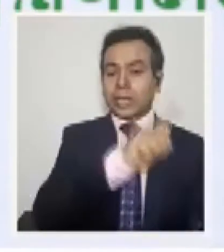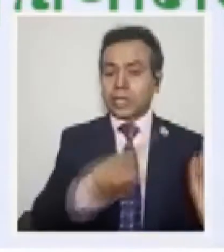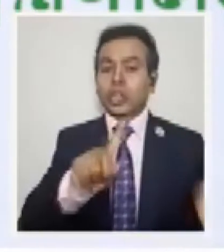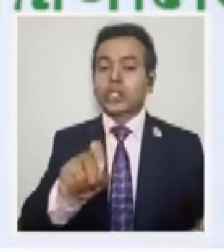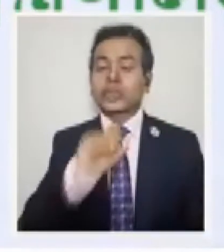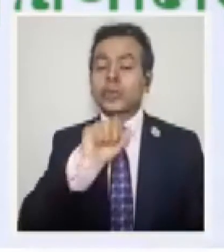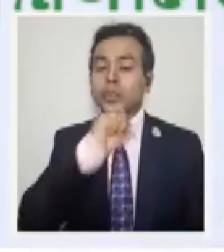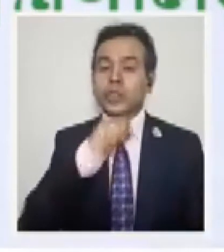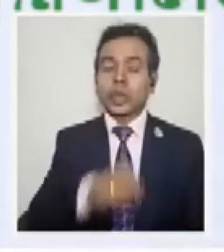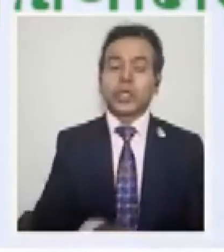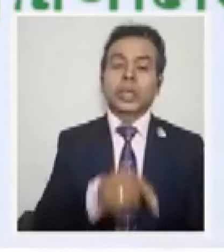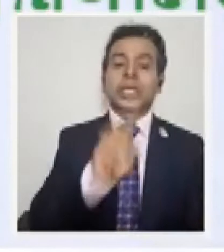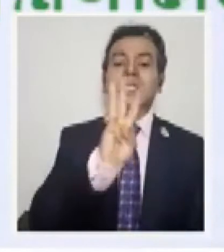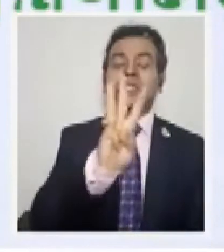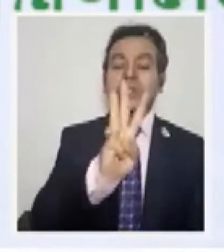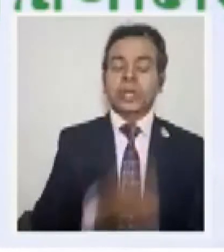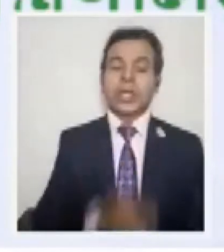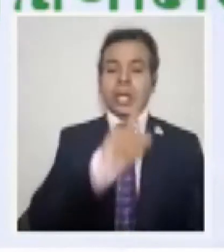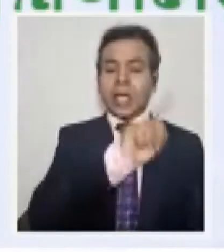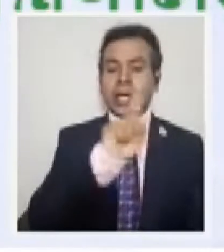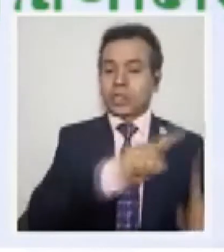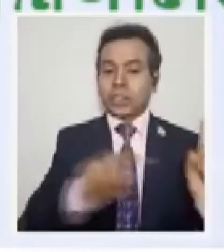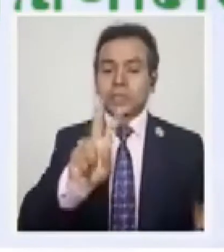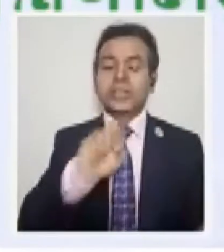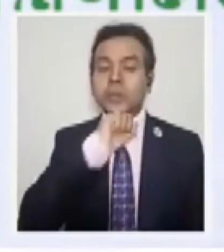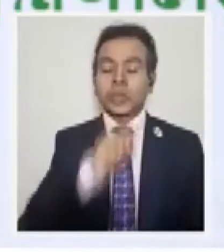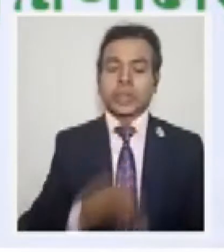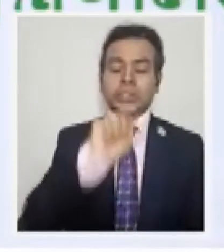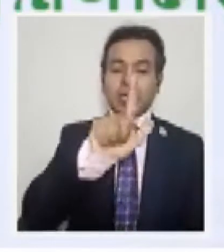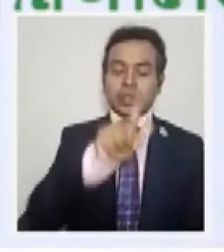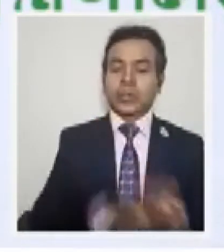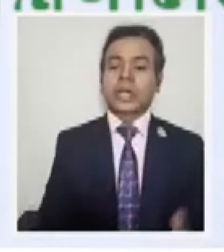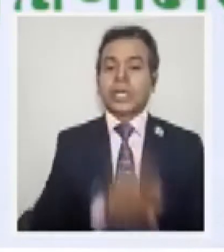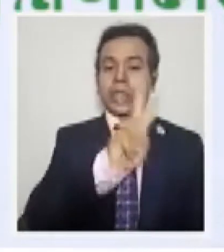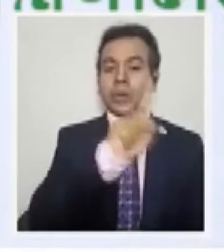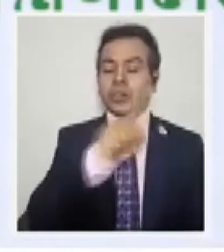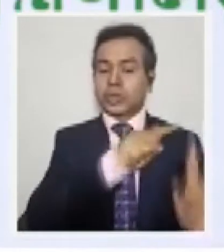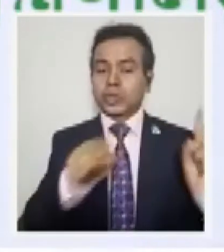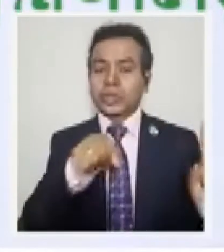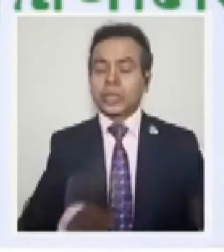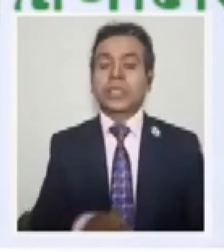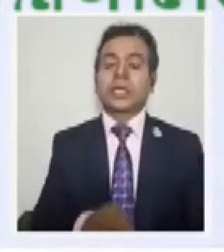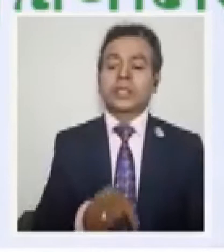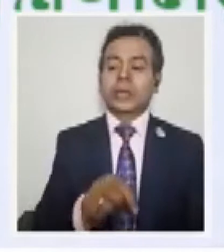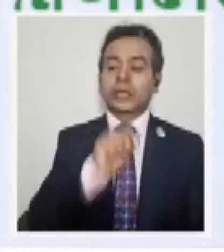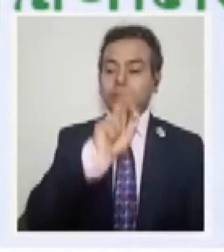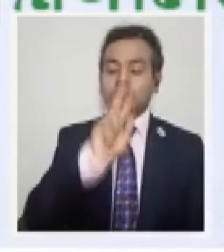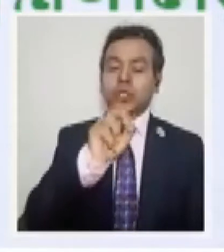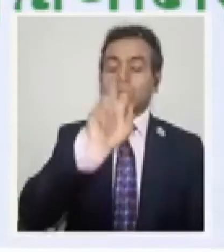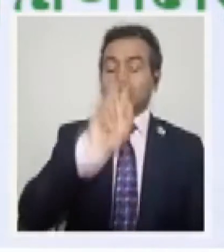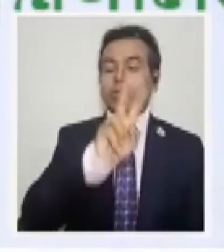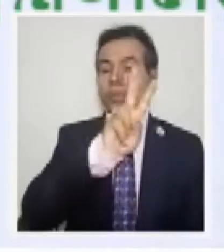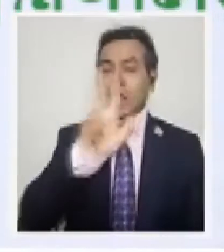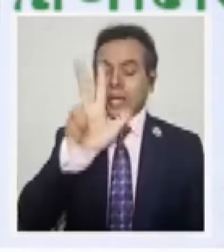সেখানে আছে আক্রান্ত বয়সের শতকরা হিসাব, 1 থেকে 10 বছরের মধ্যে শতকরা 3 জন, 11 থেকে 20